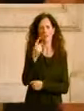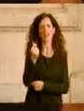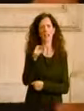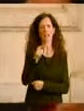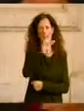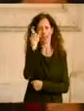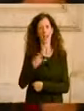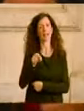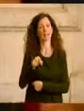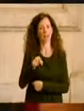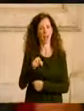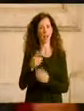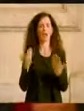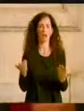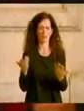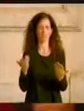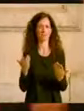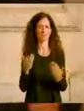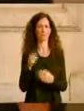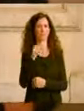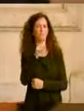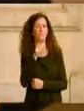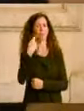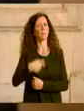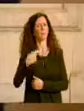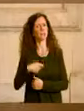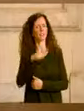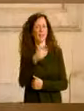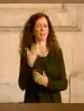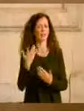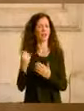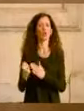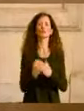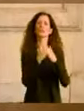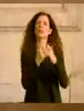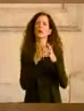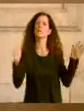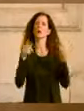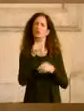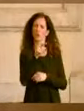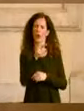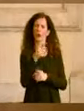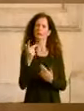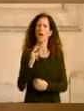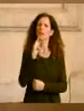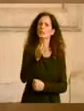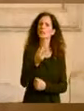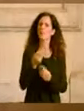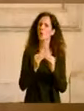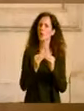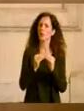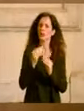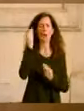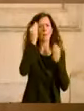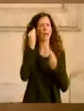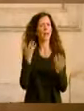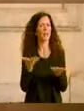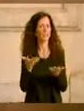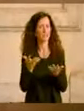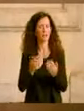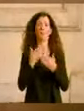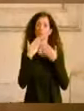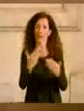visto appunto che vengono dal partito che sostiene la sua maggioranza, come risponde e cosa pensa di questo?